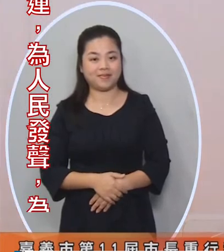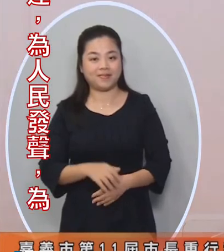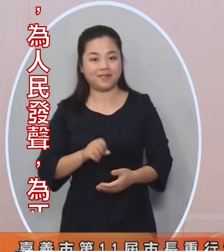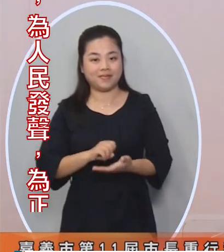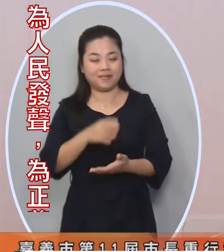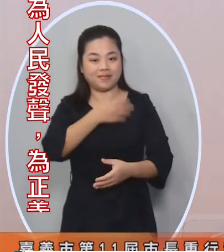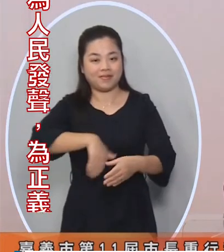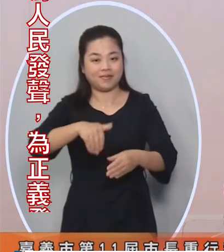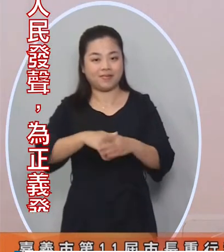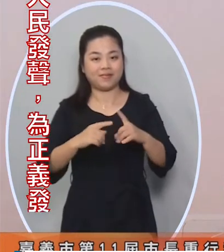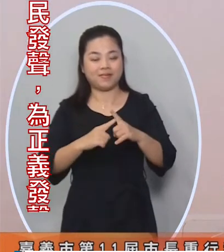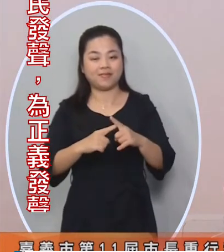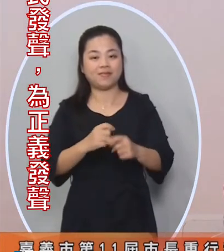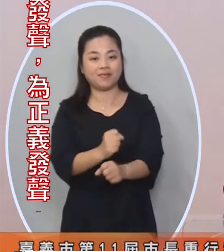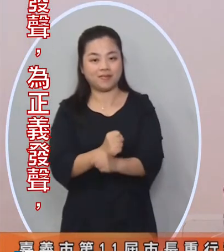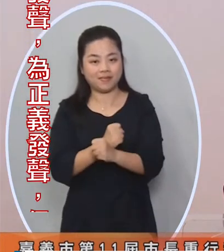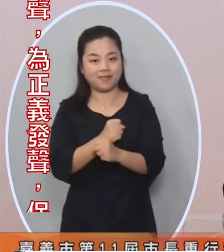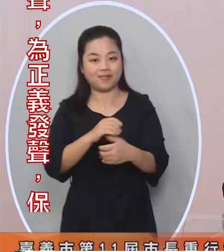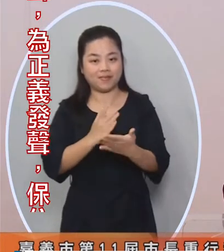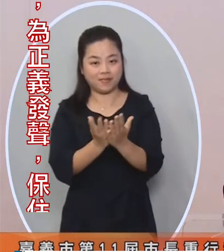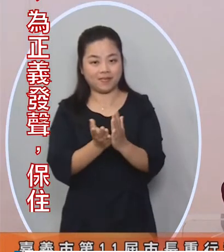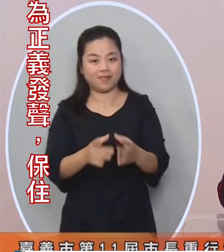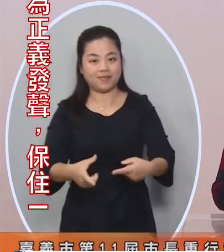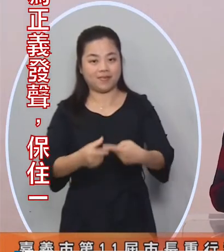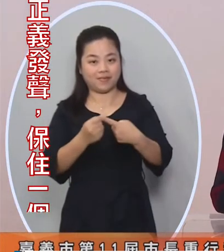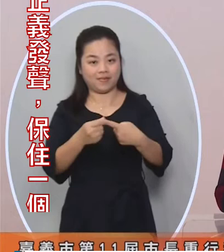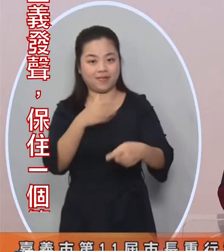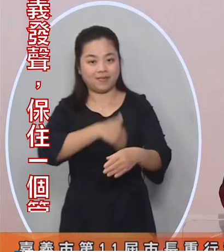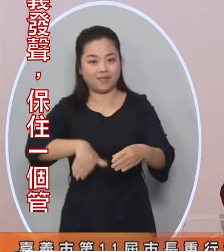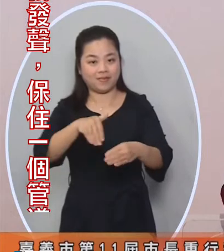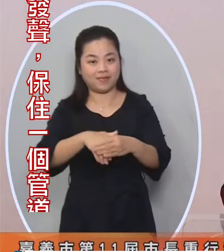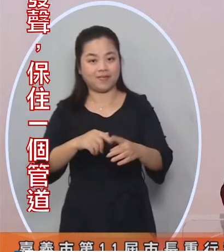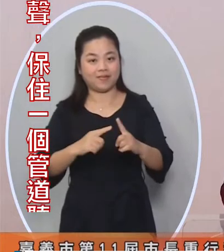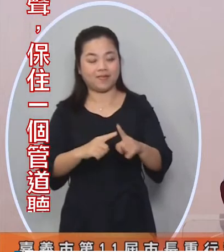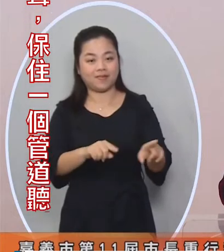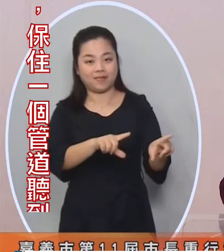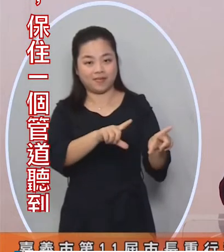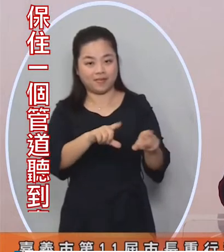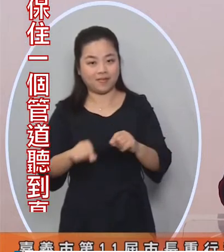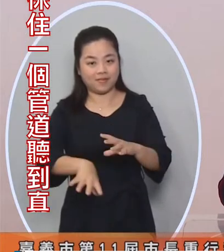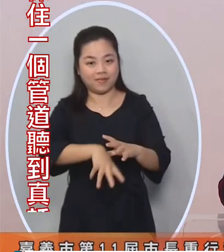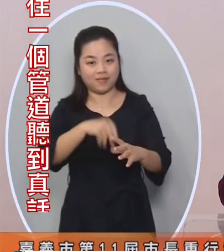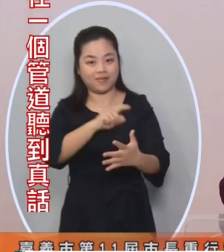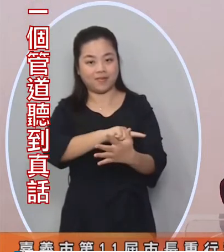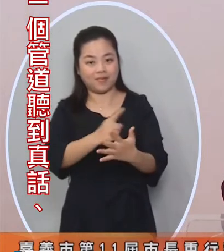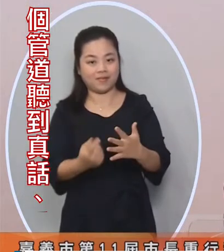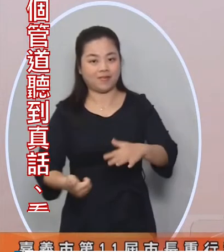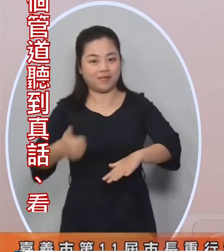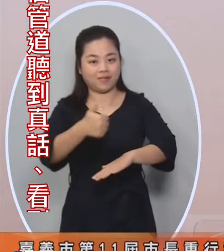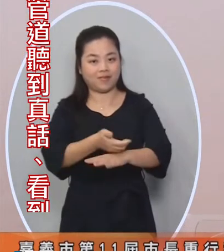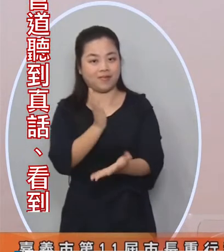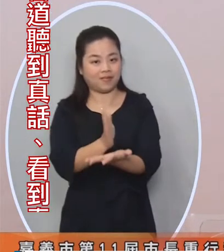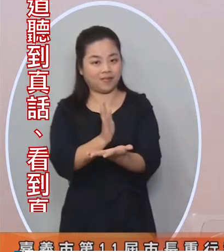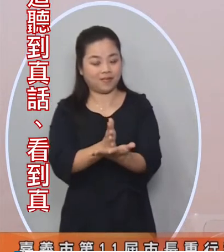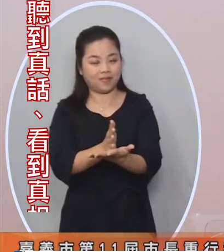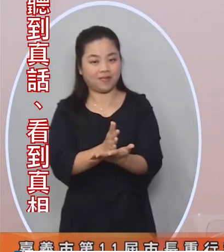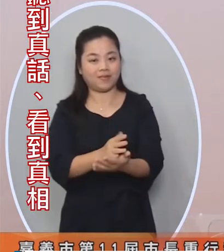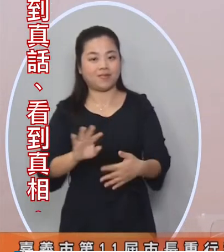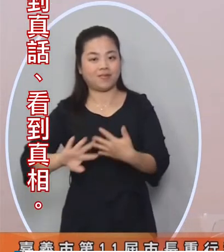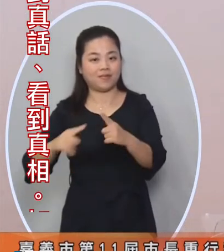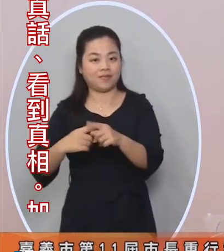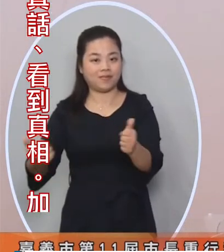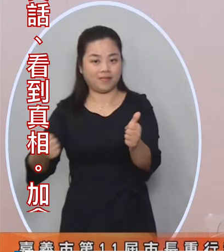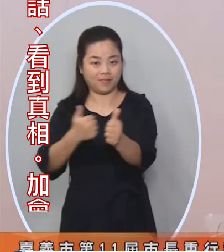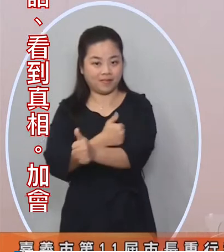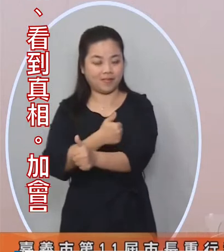报告候选人应行注意事项：一、候选人是根据所抽定之先后顺序轮流上台发表政见，不得由他